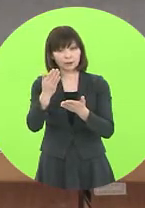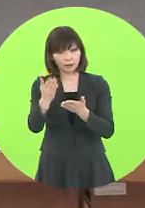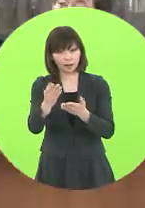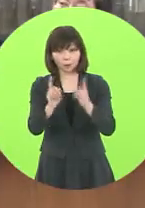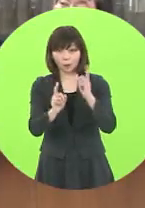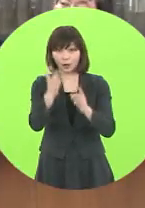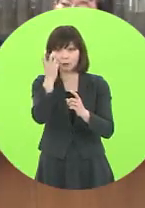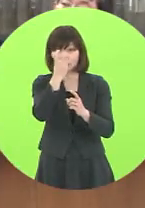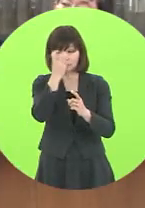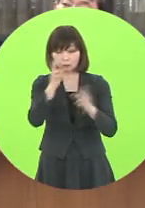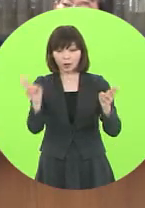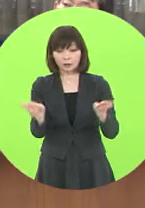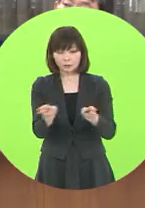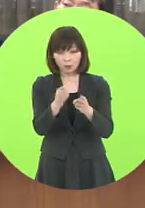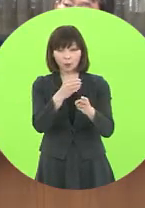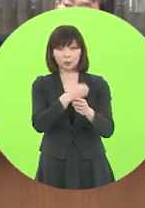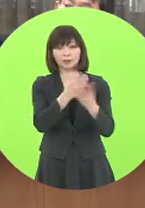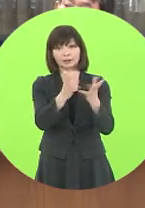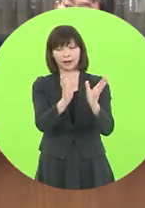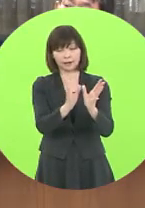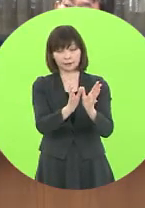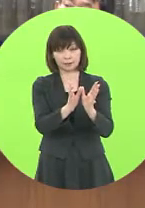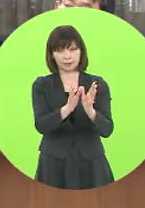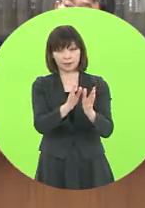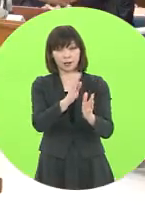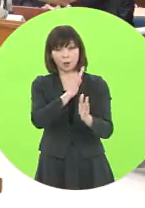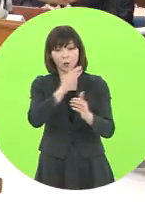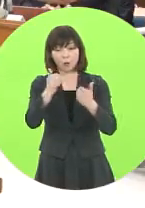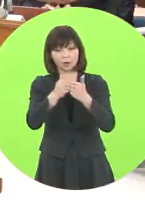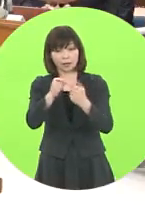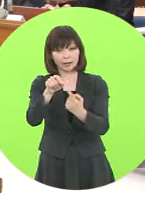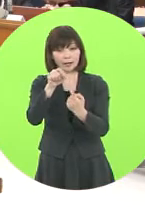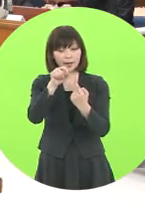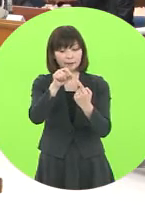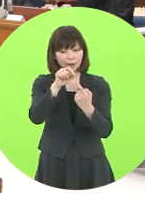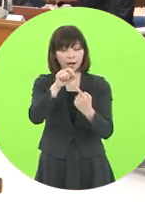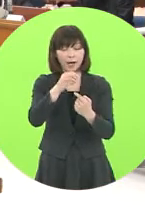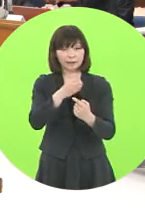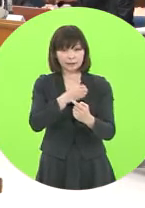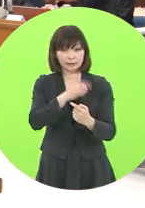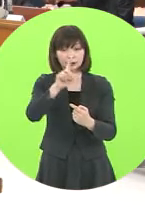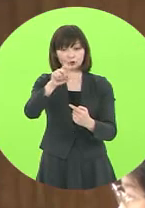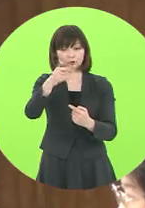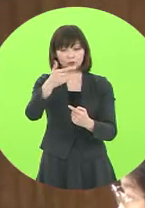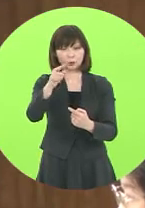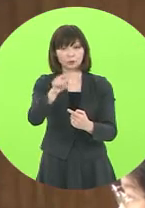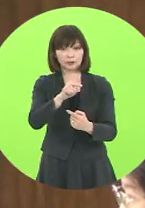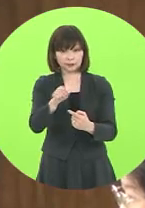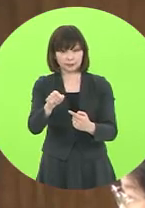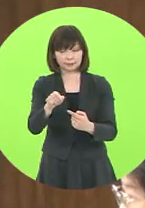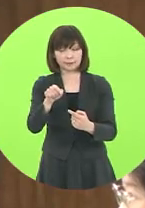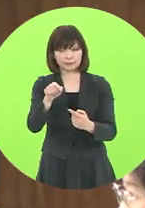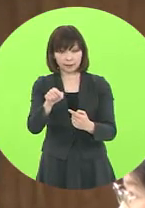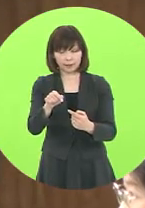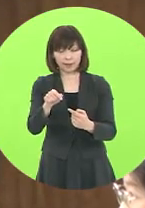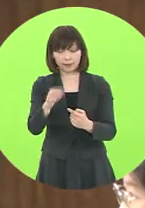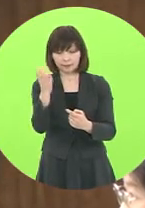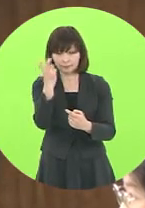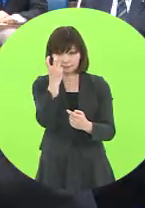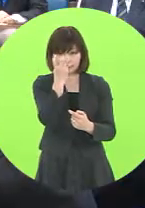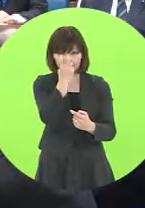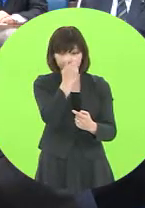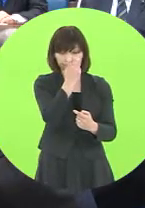門の委員会です。本会議で選出された16人の議員の皆さんによって部局別の審査が行